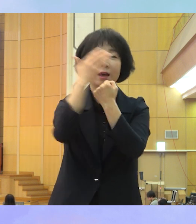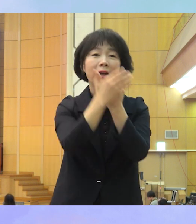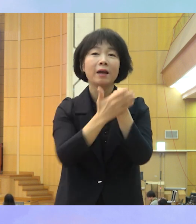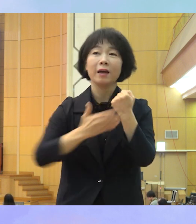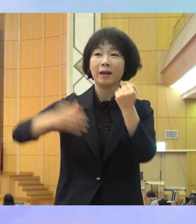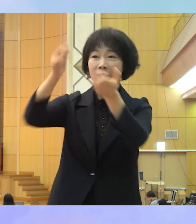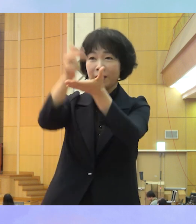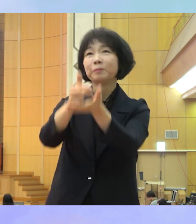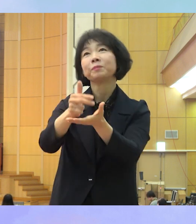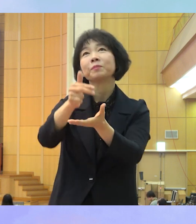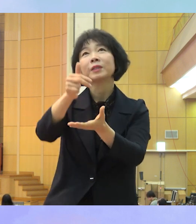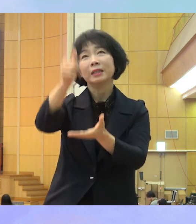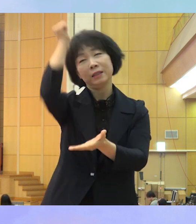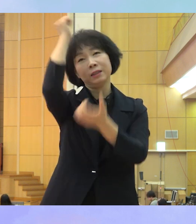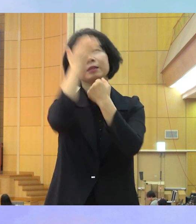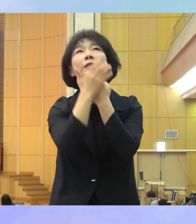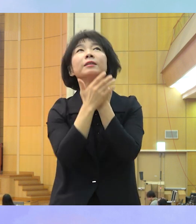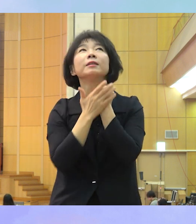은혜,